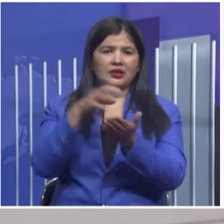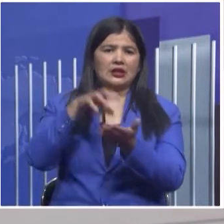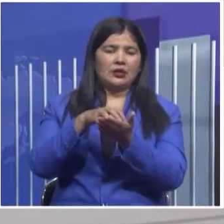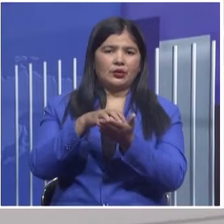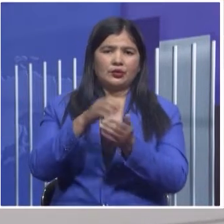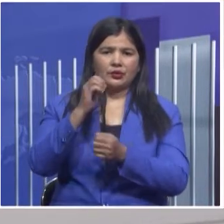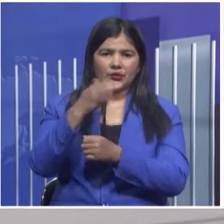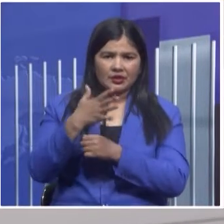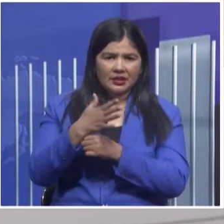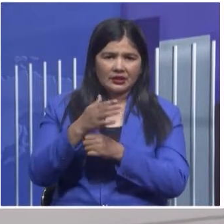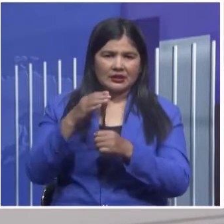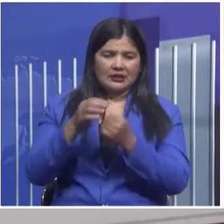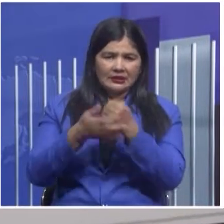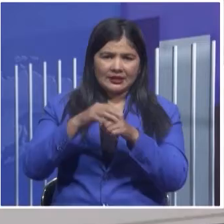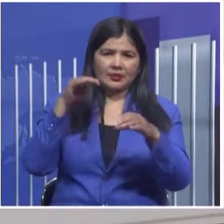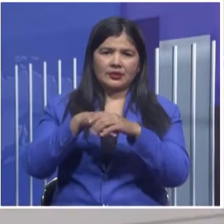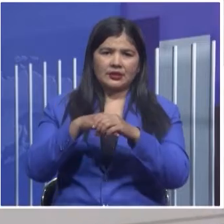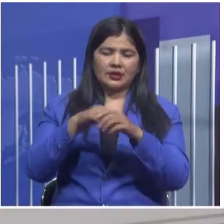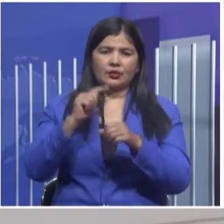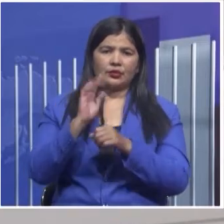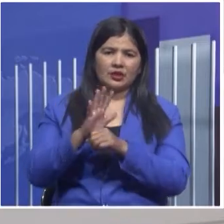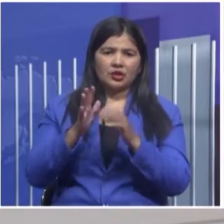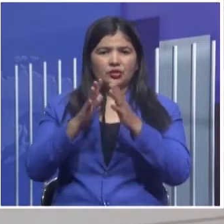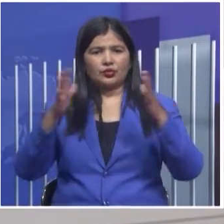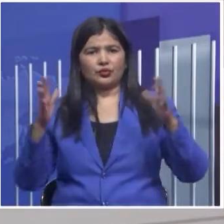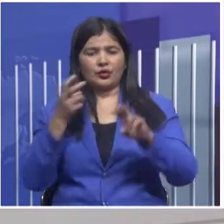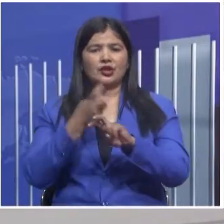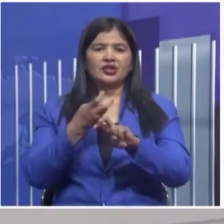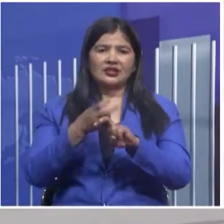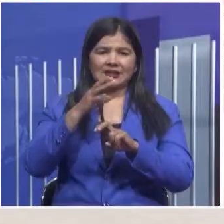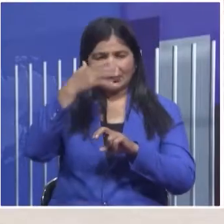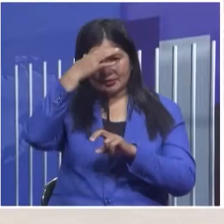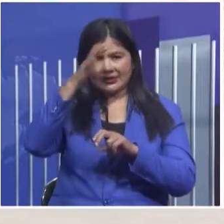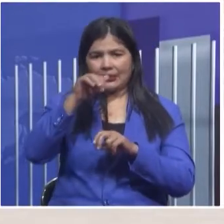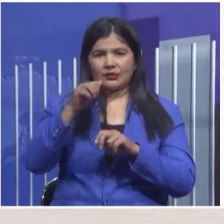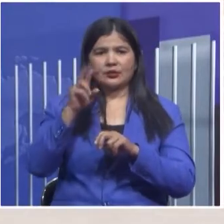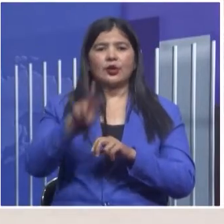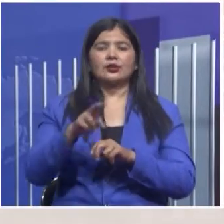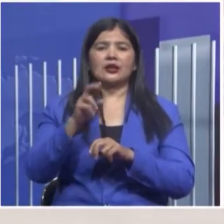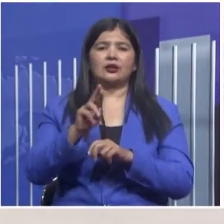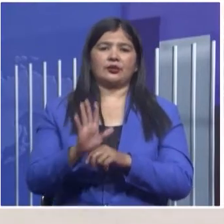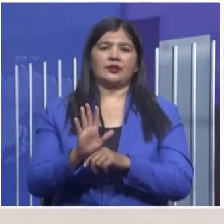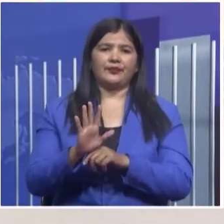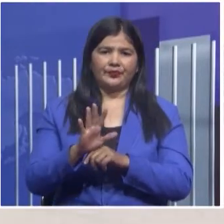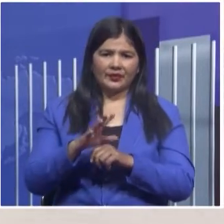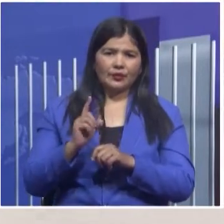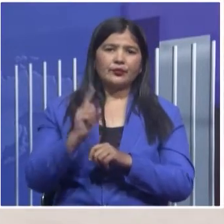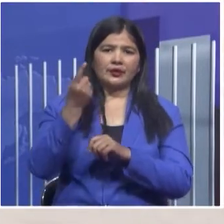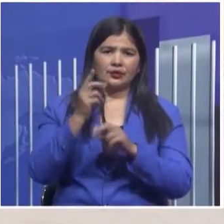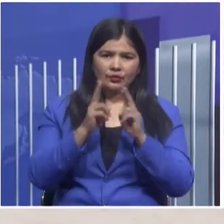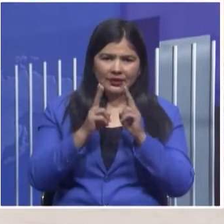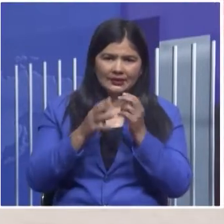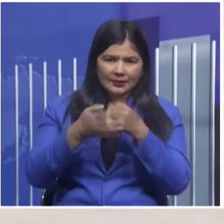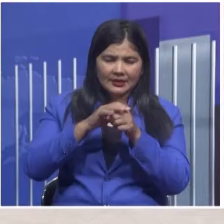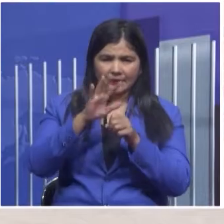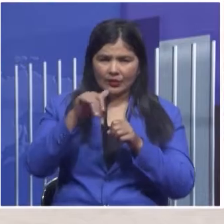चाहिँ देशमा भित्रिरहेको छ। यसले चाहिँ धेरै ठुलो जटिलता ल्याउन सक्छ कि जस्तो अवस्था चाहिँ रहेको छ। सर्वप्रथम चाहिँ नै हाम्रो जुन यो